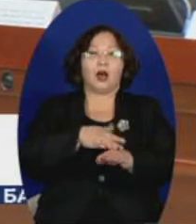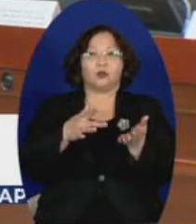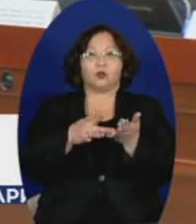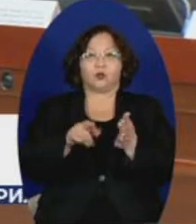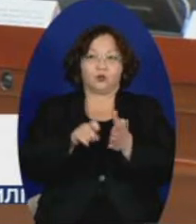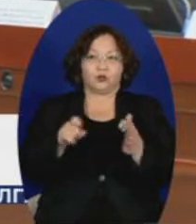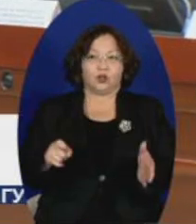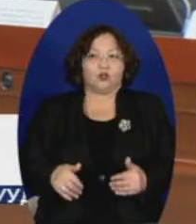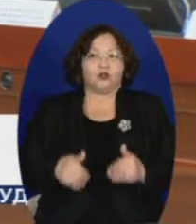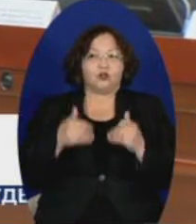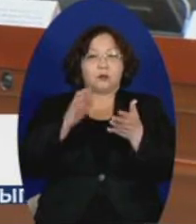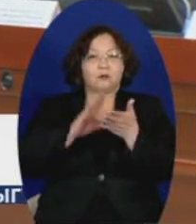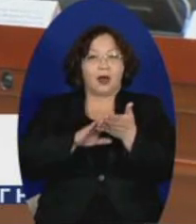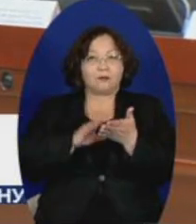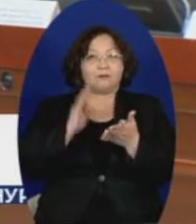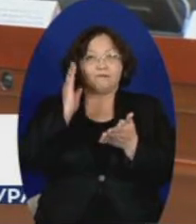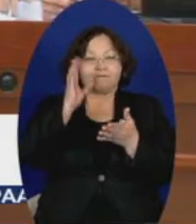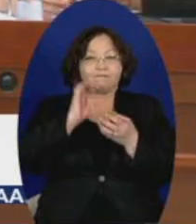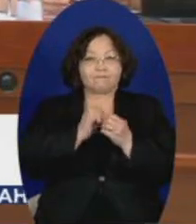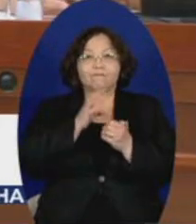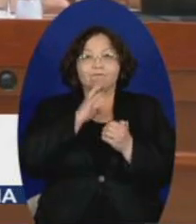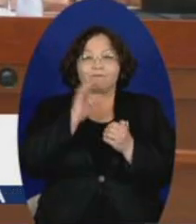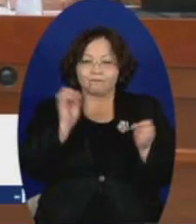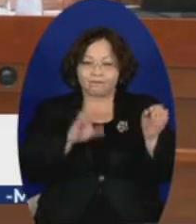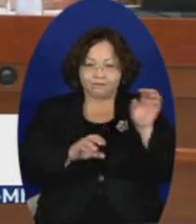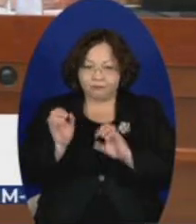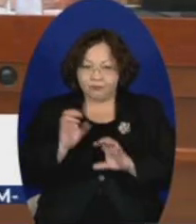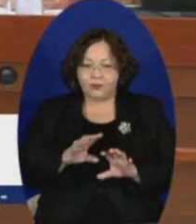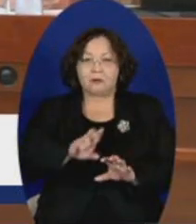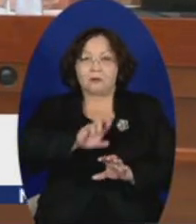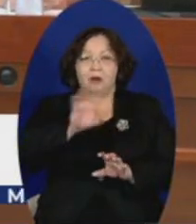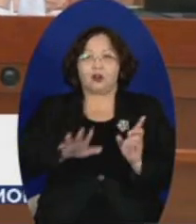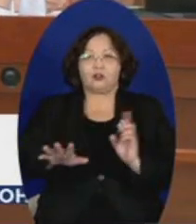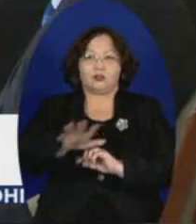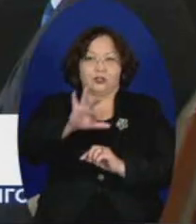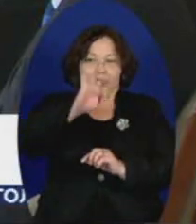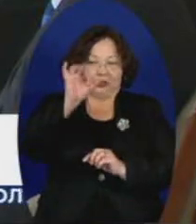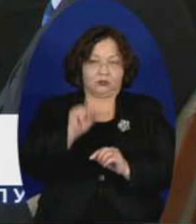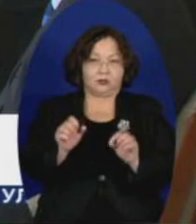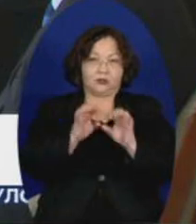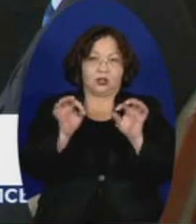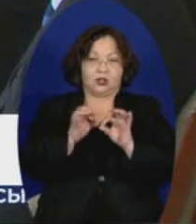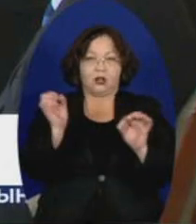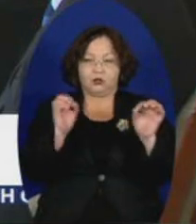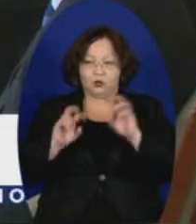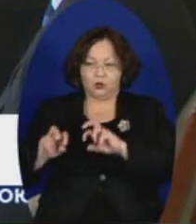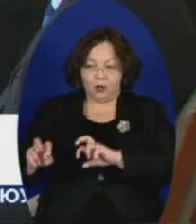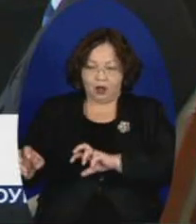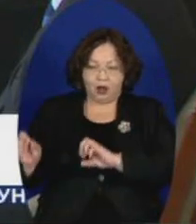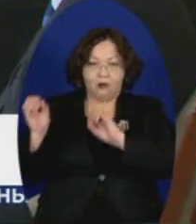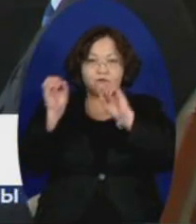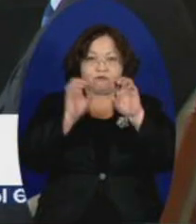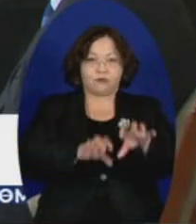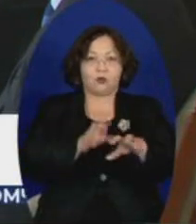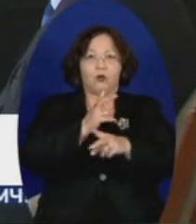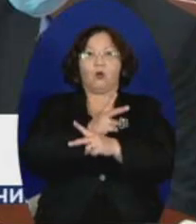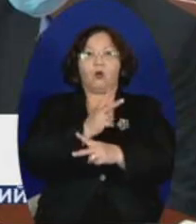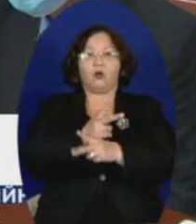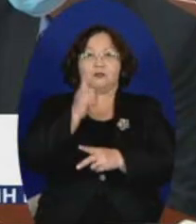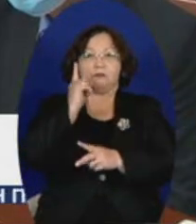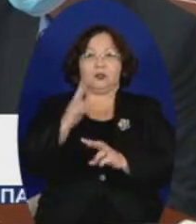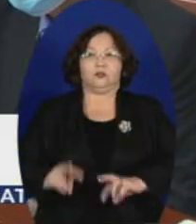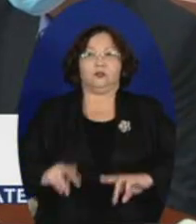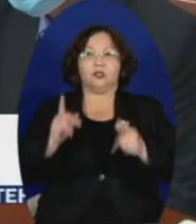баримт бичгээ боловсруулж хэрэгжүүлэхдээ байгаль орчны асуудлыг олон талаас нь судалж оруулсан, харин одоо хууль эрх зүйн хувьд шинжлэх шаардлага үүдээд